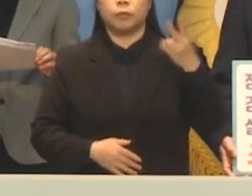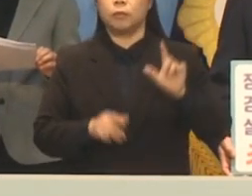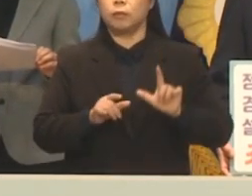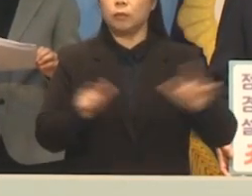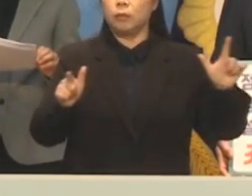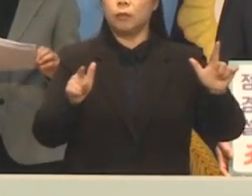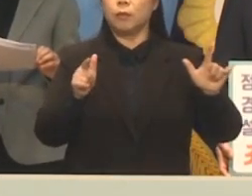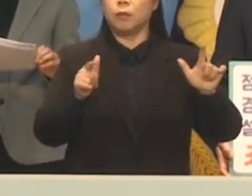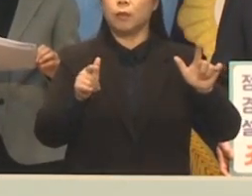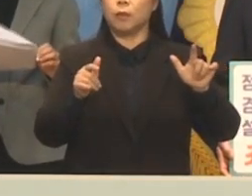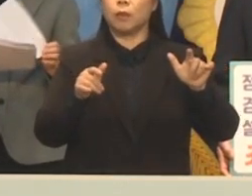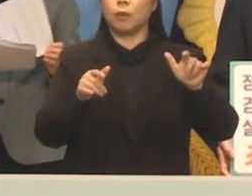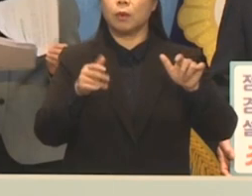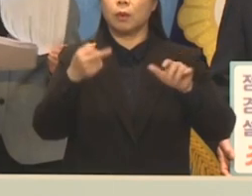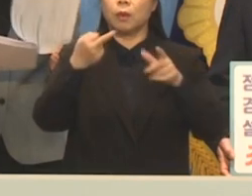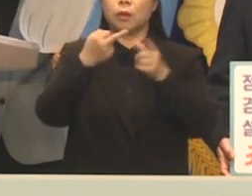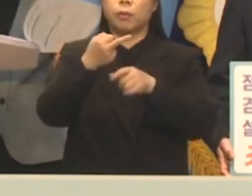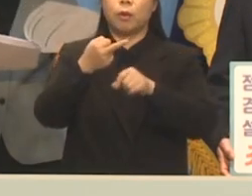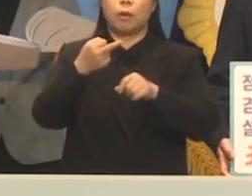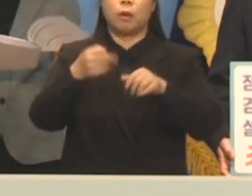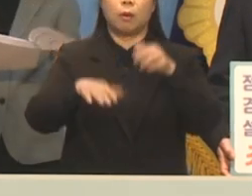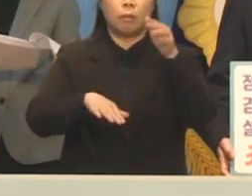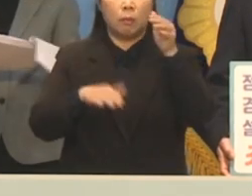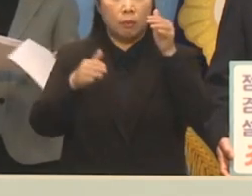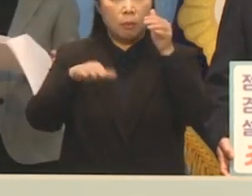2022년 말에 OECD에서